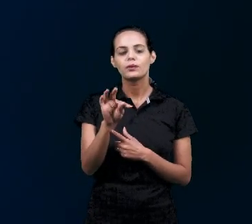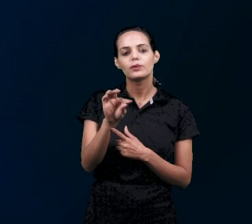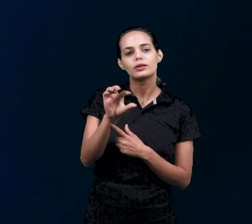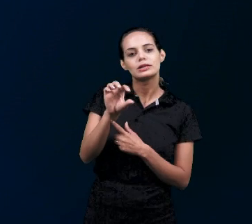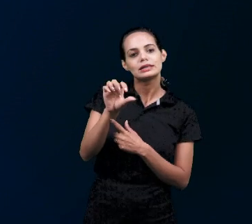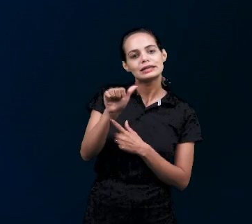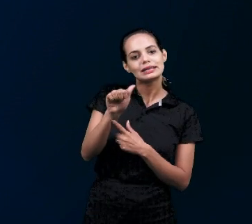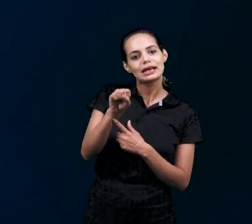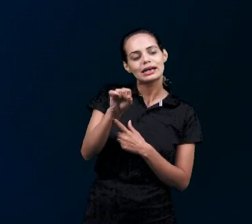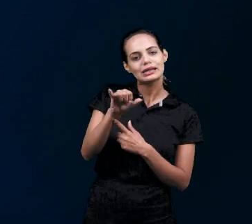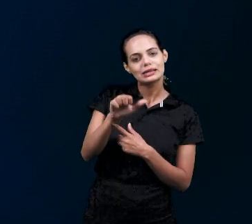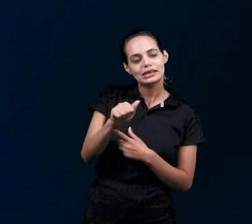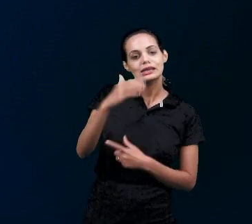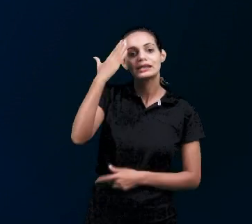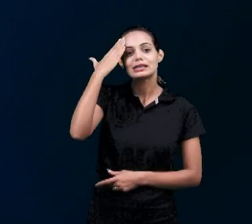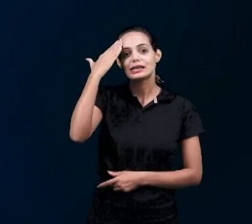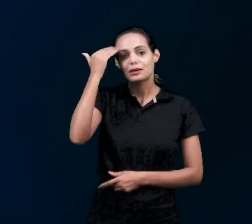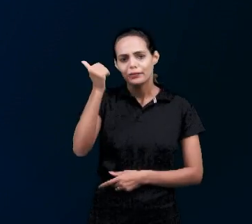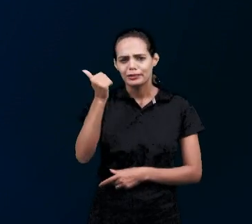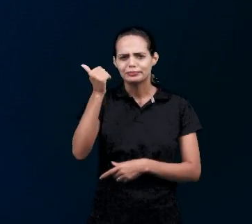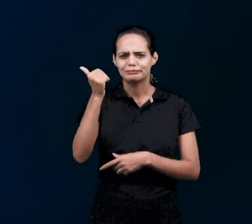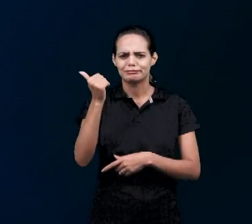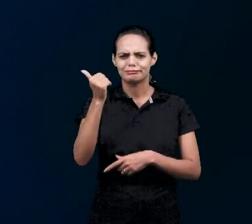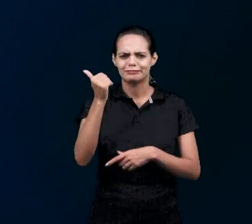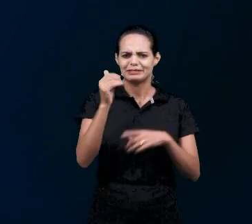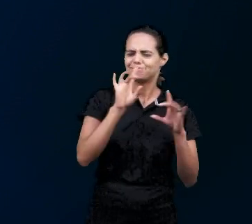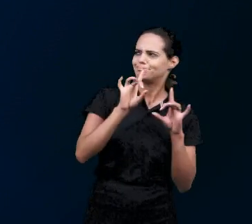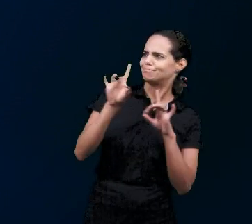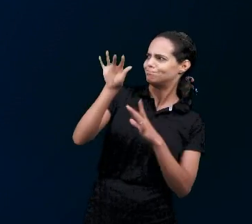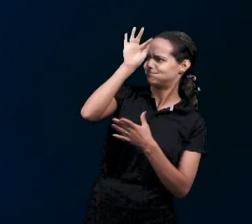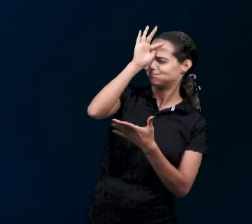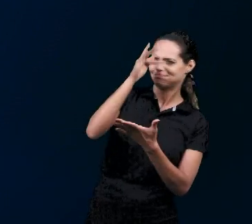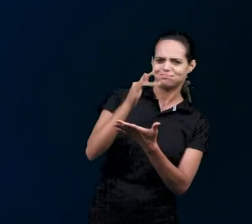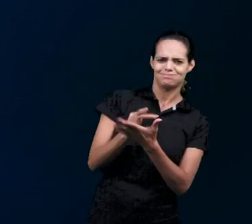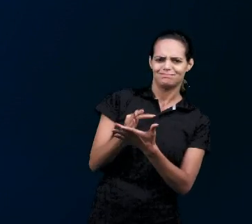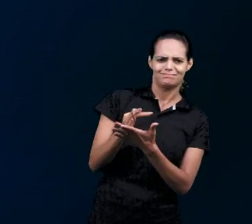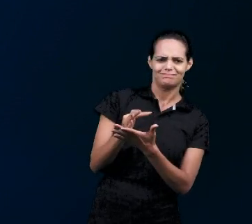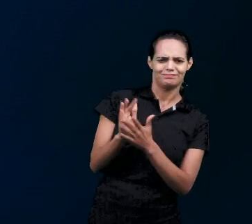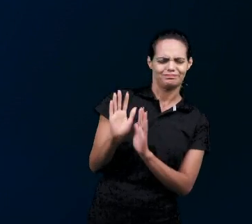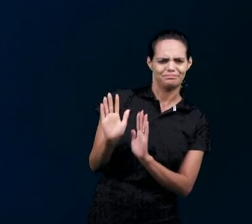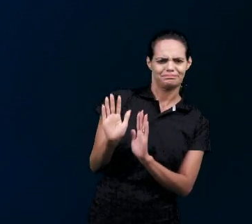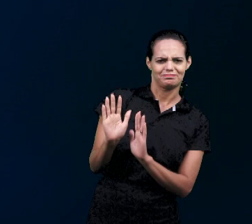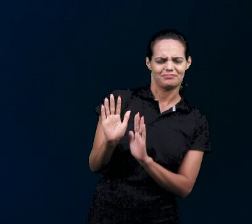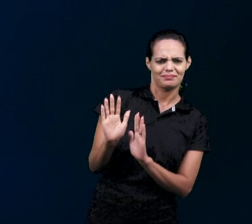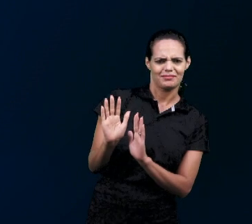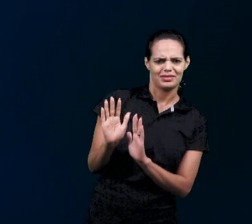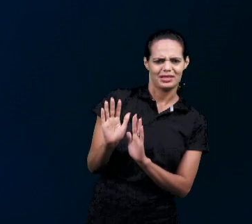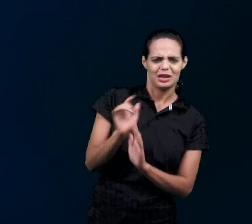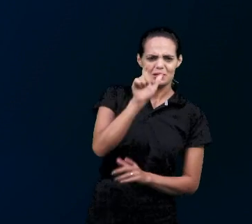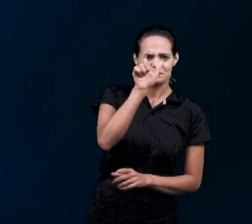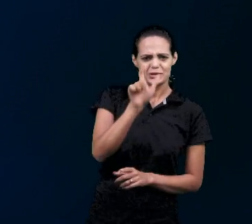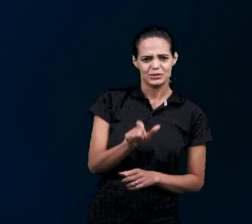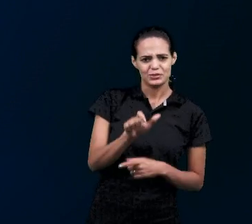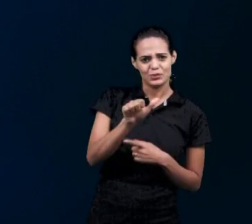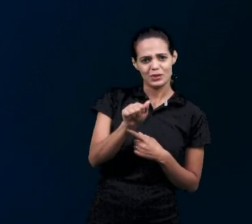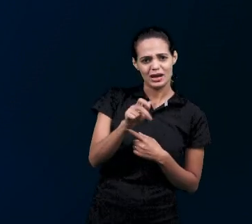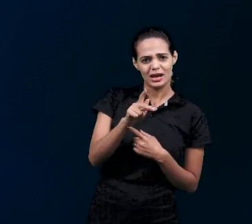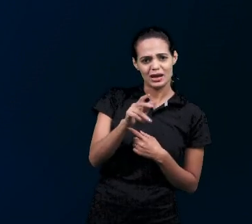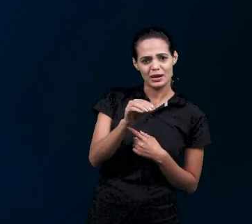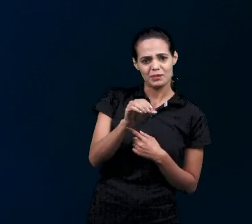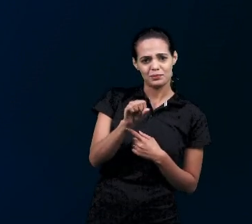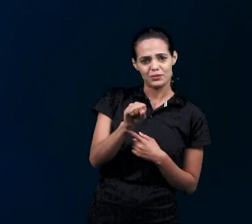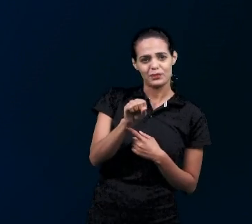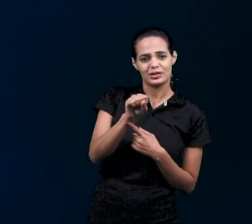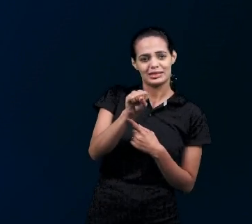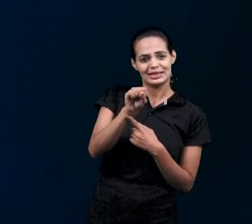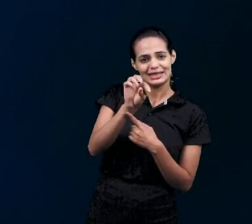c'est le rejet et l'abandon de la foi. Nous savons qu'une personne qui commet l'apostasie et pratique l'apostasie, c'est celle